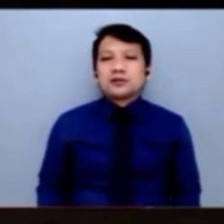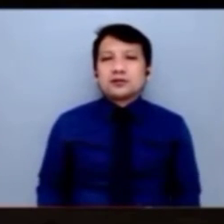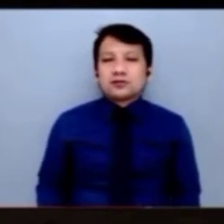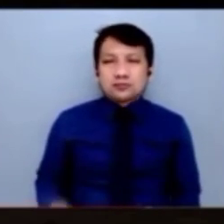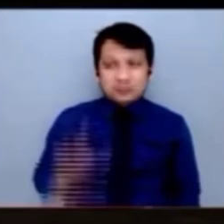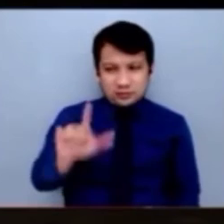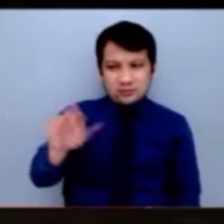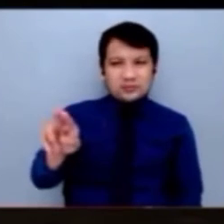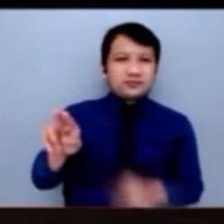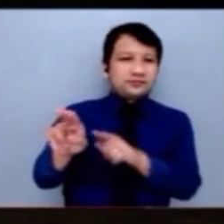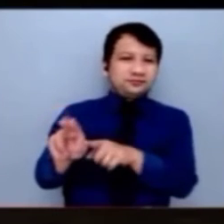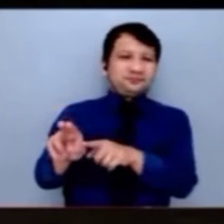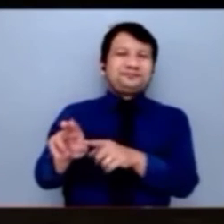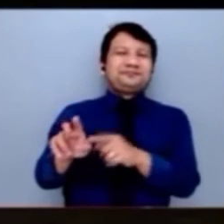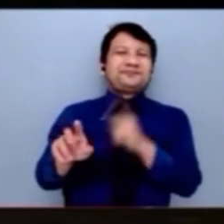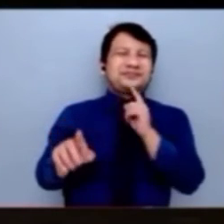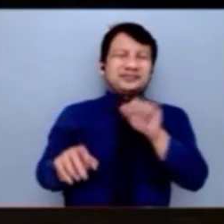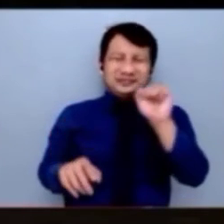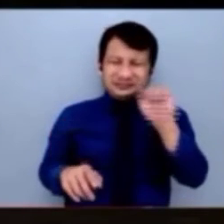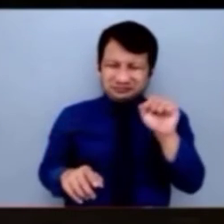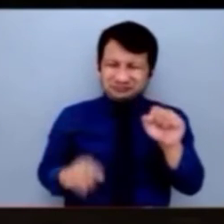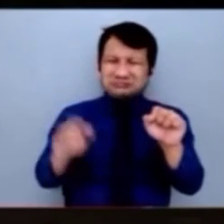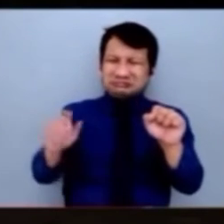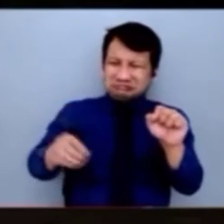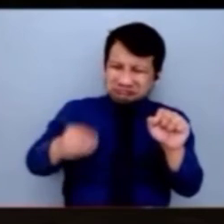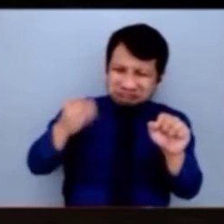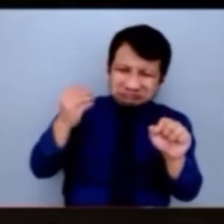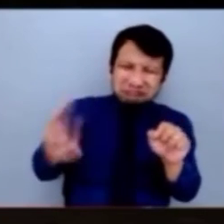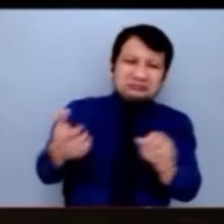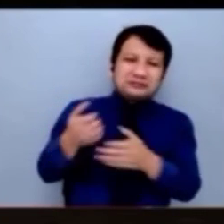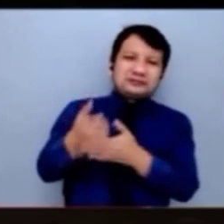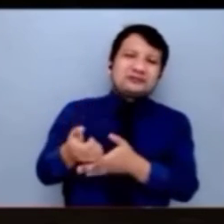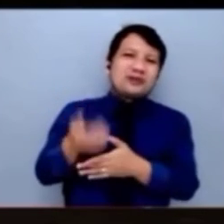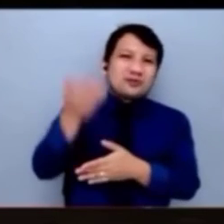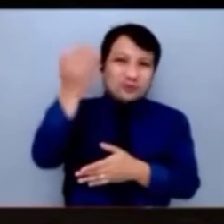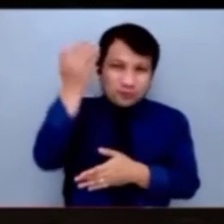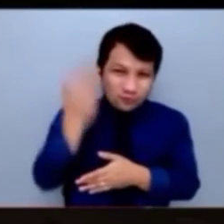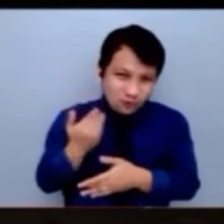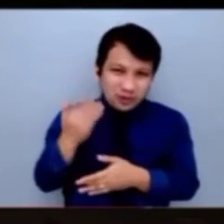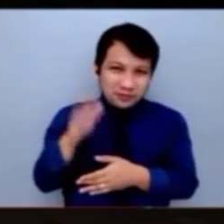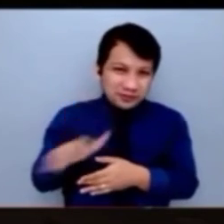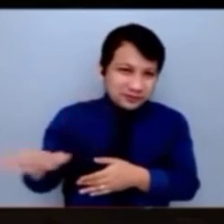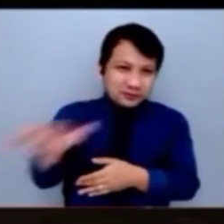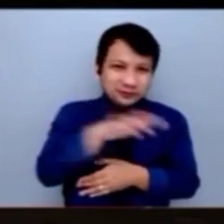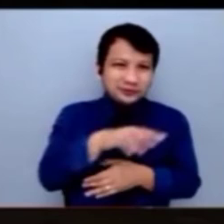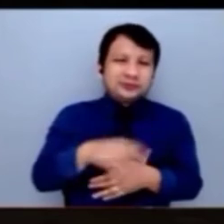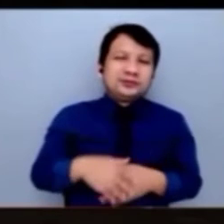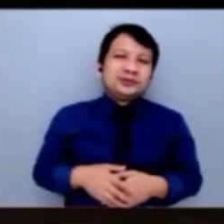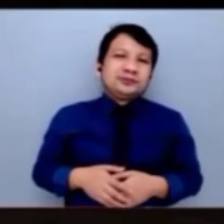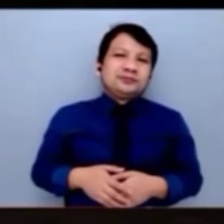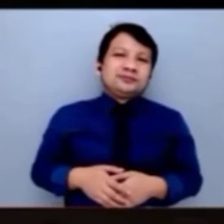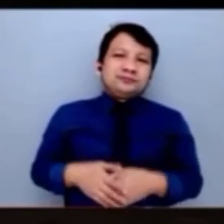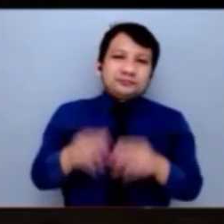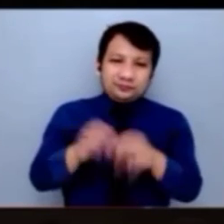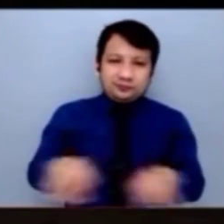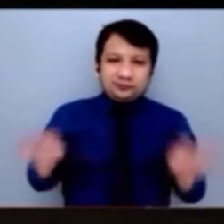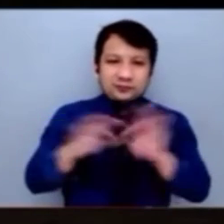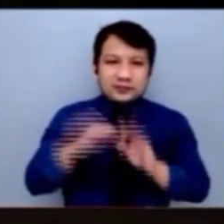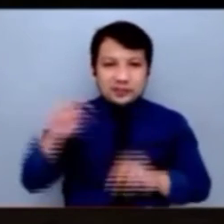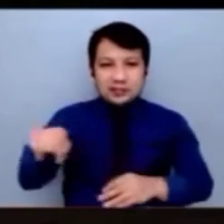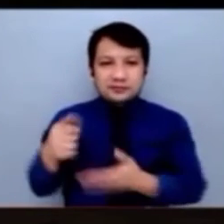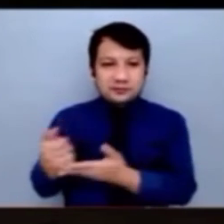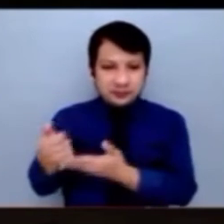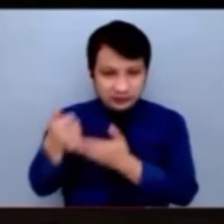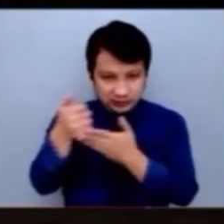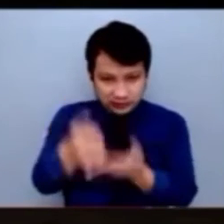na talagang oo, kaya na magbigay ng tulong pero hindi sasapat para sa lahat, no? Kaya talagang we also need help dito sa nangyaring